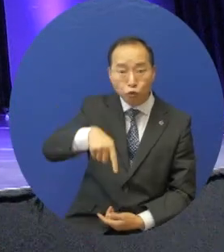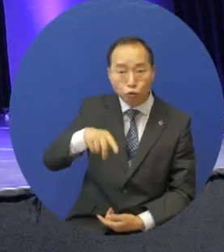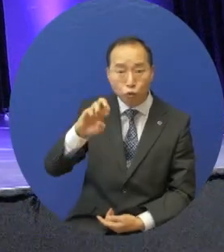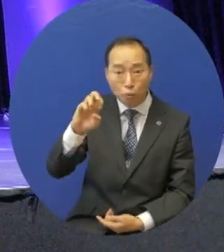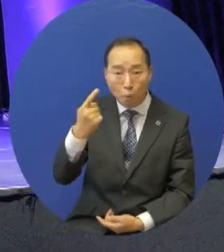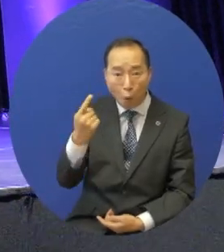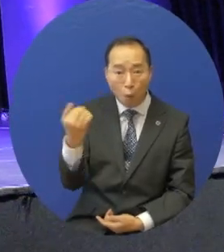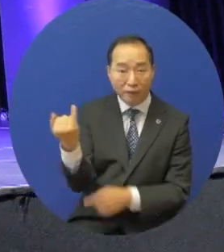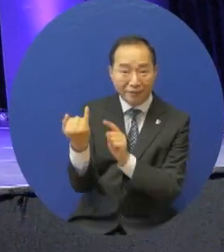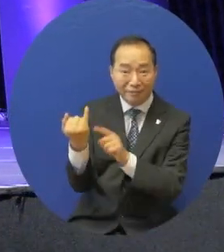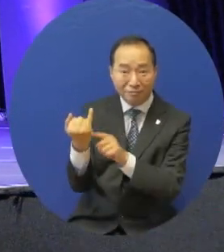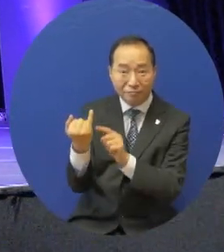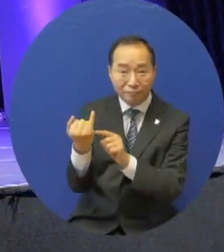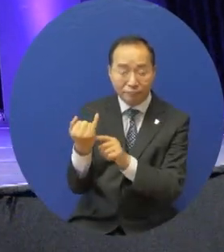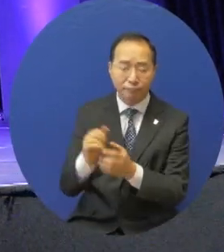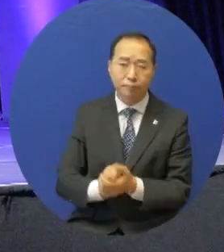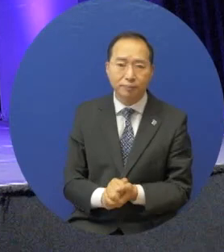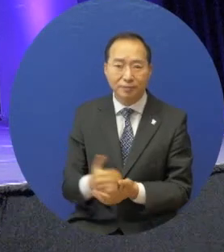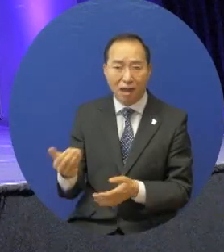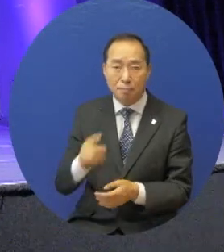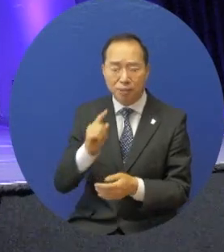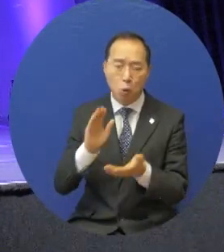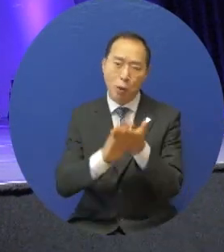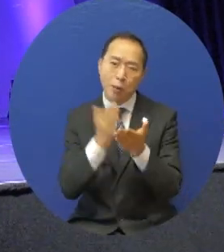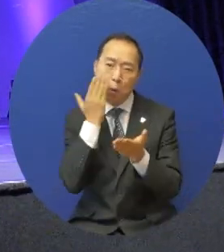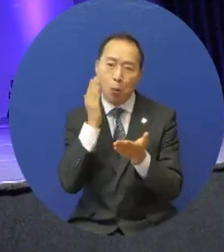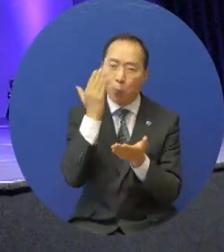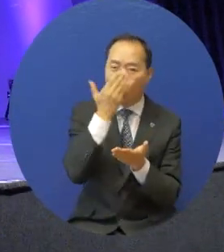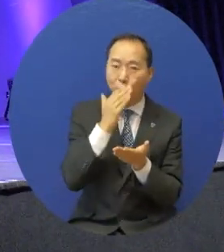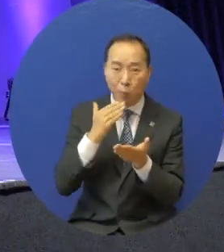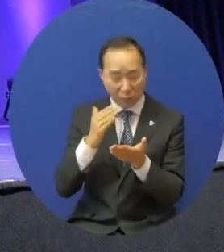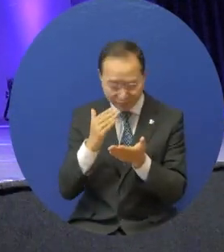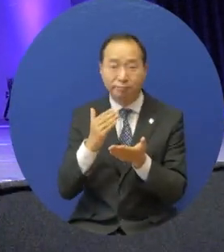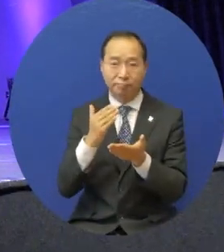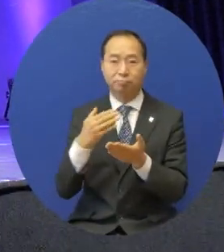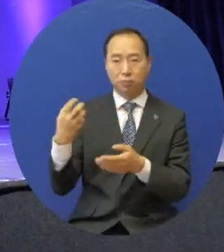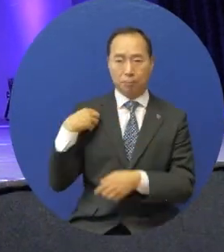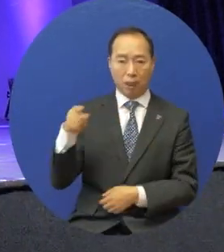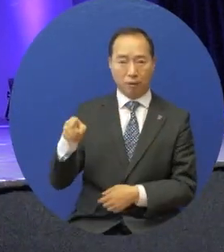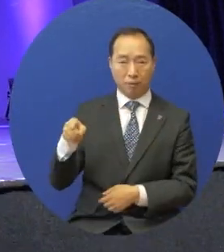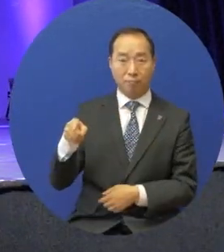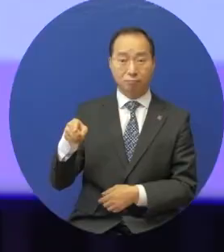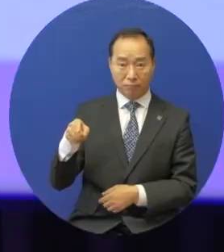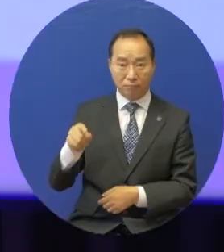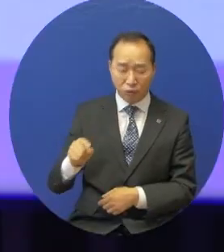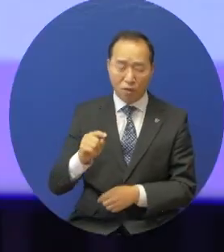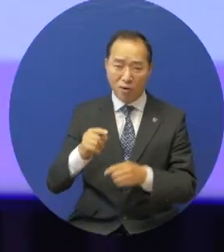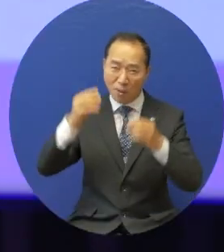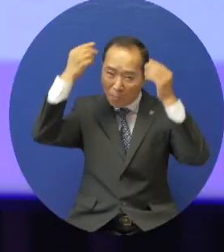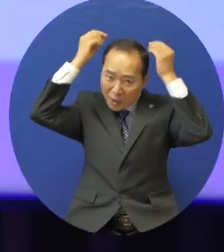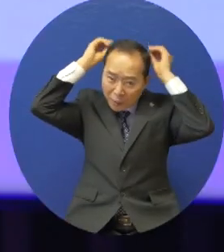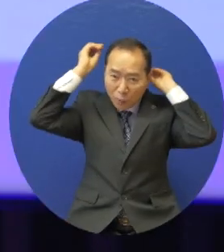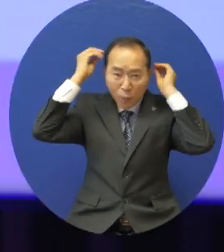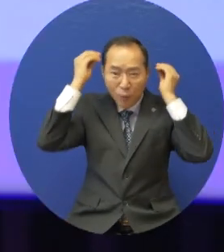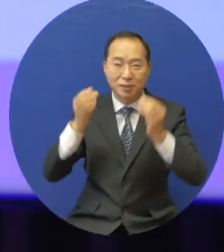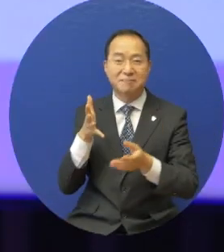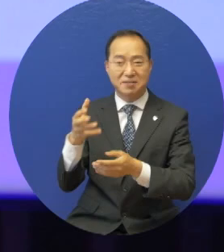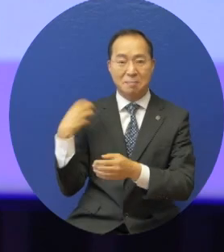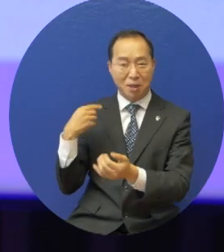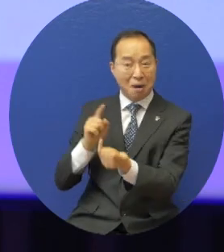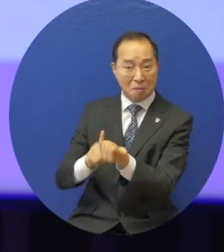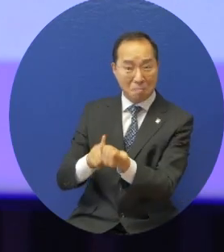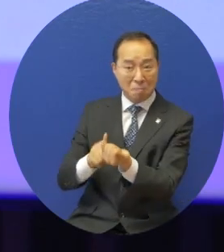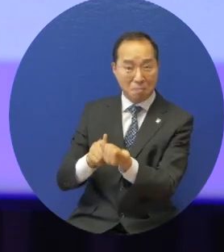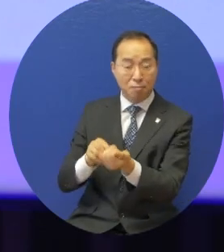처음으로 여러분에게 소개를 해드릴 직업들, 그 직업군을 말씀을 드리면 바로 일하는 여성들입니다.